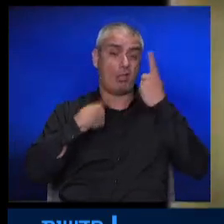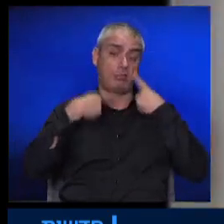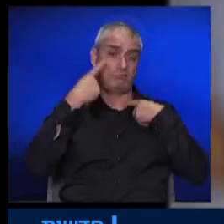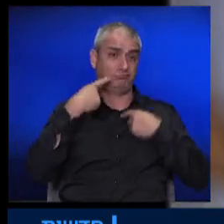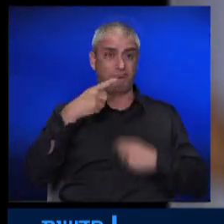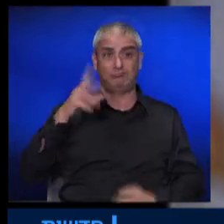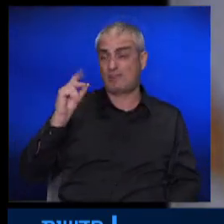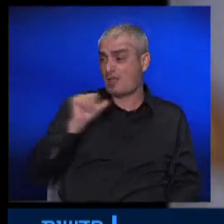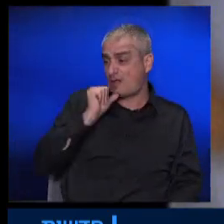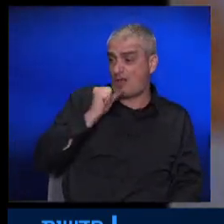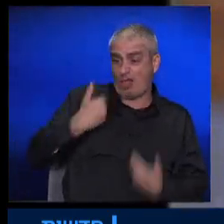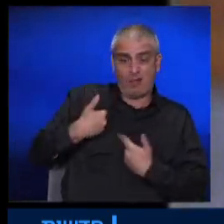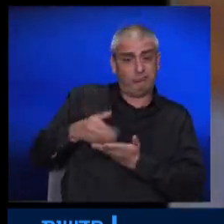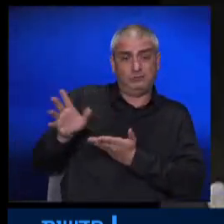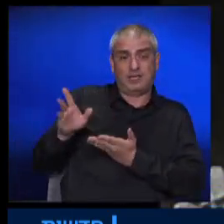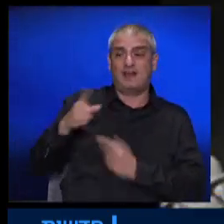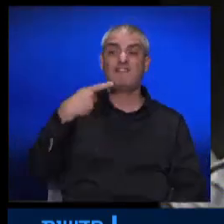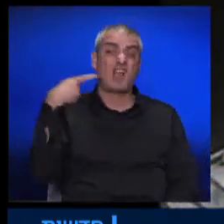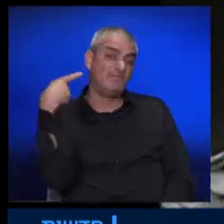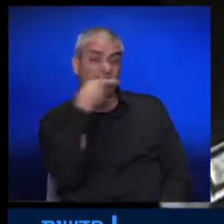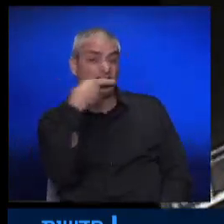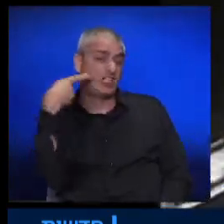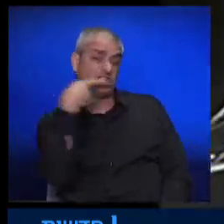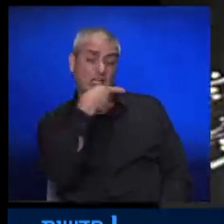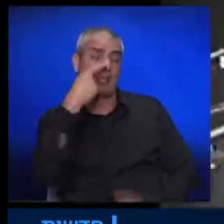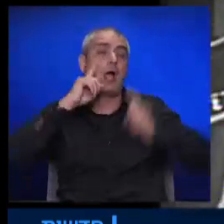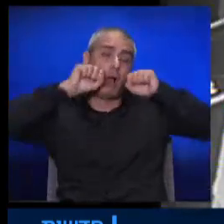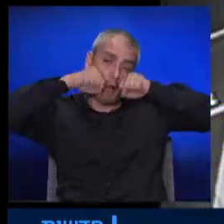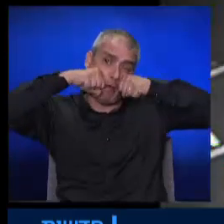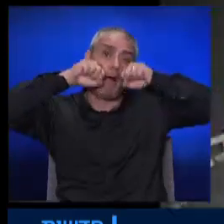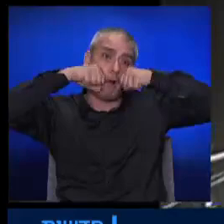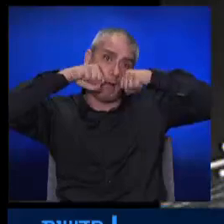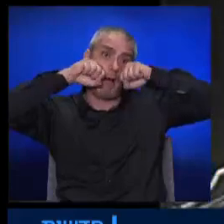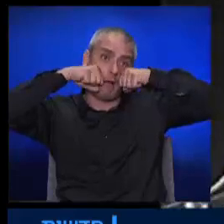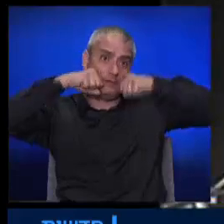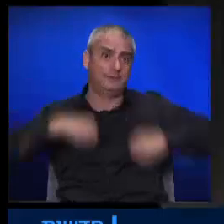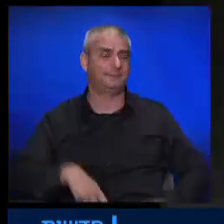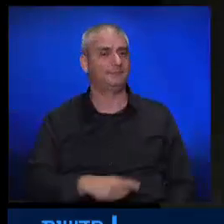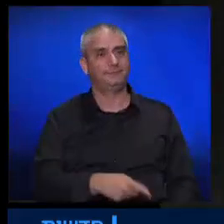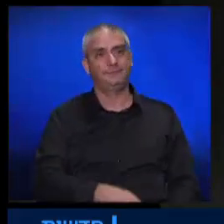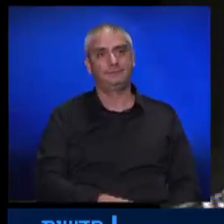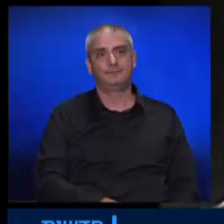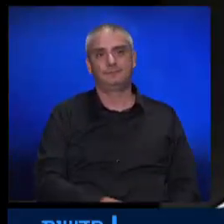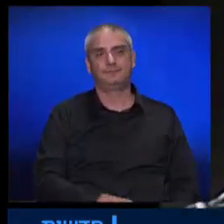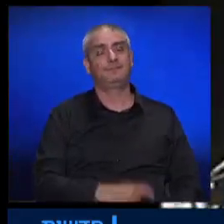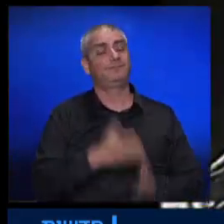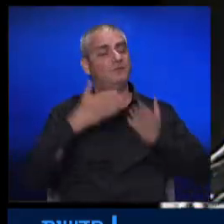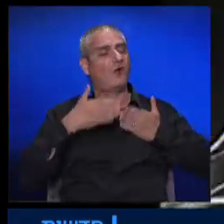ביעון, ומברשת השיניים. אורי התנה,